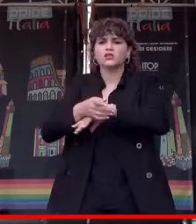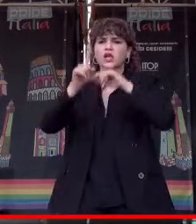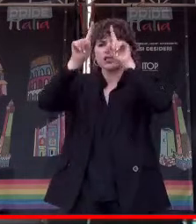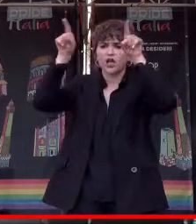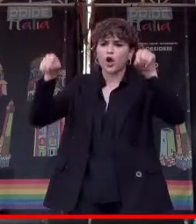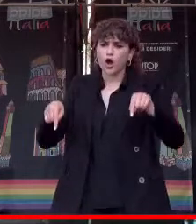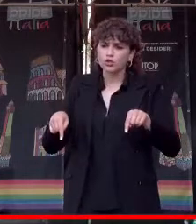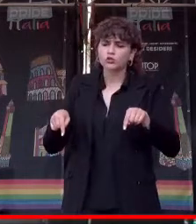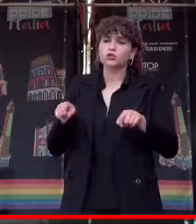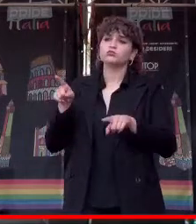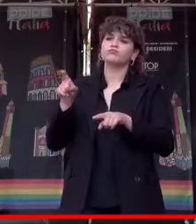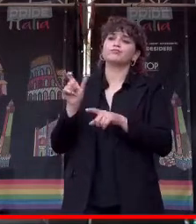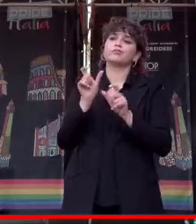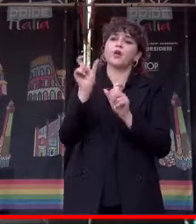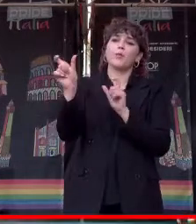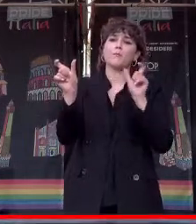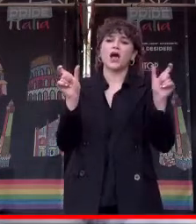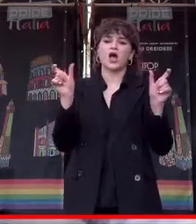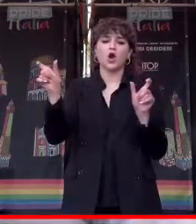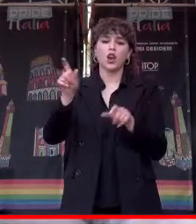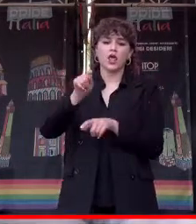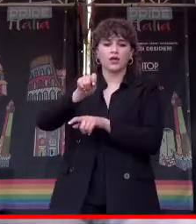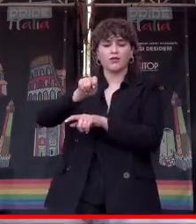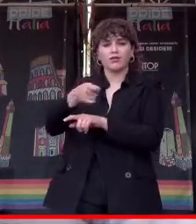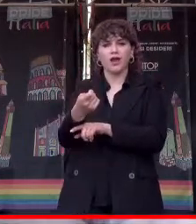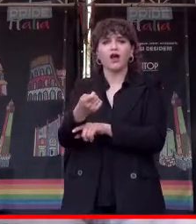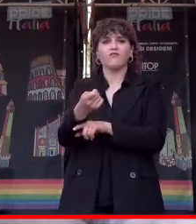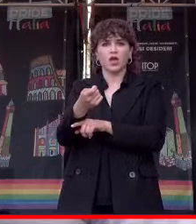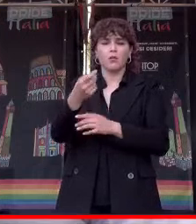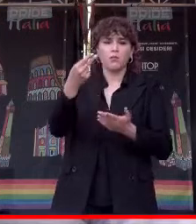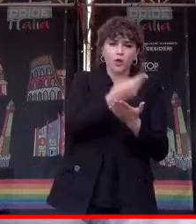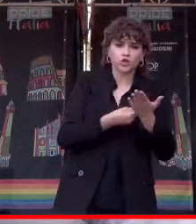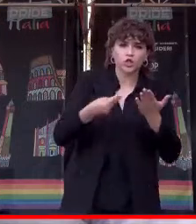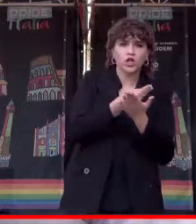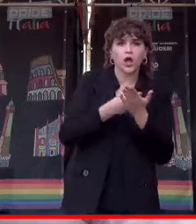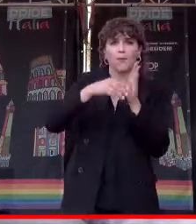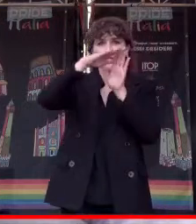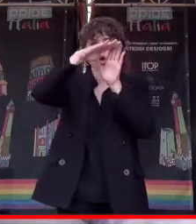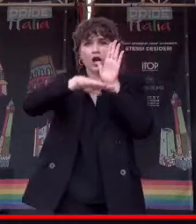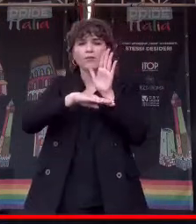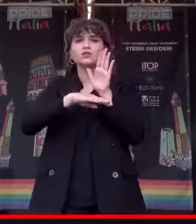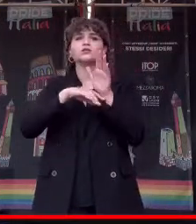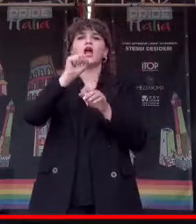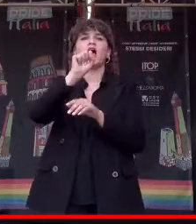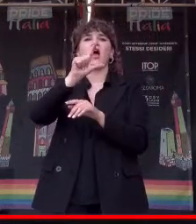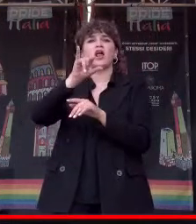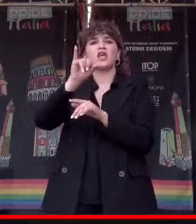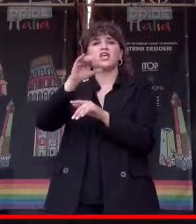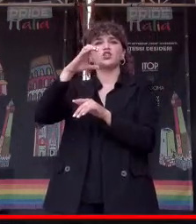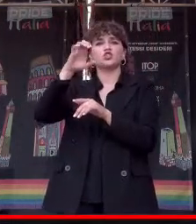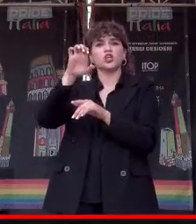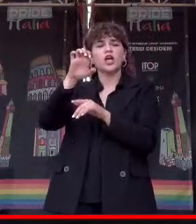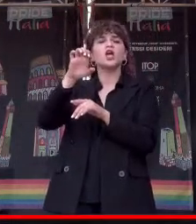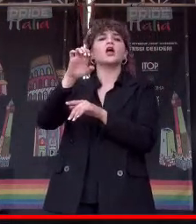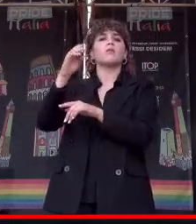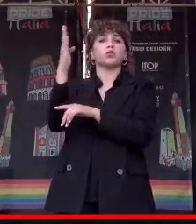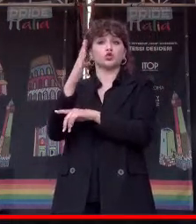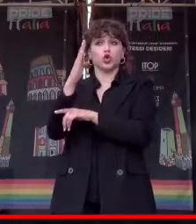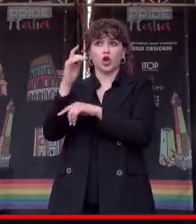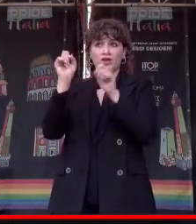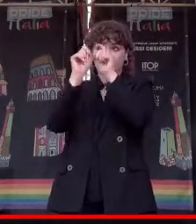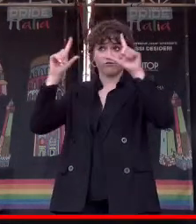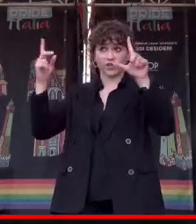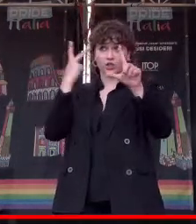chiave, progettazione, programmazione. Abbiamo qui Alice Buzzone che abbiamo visto prima nel video.